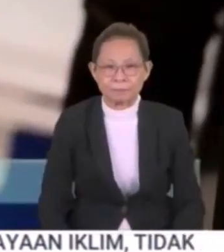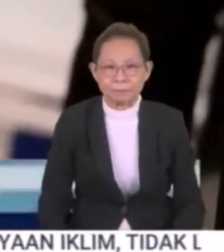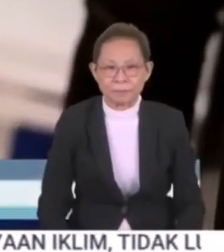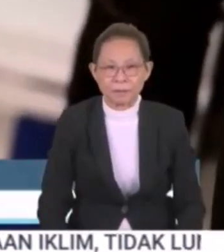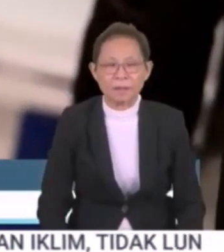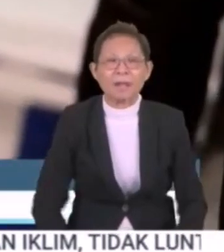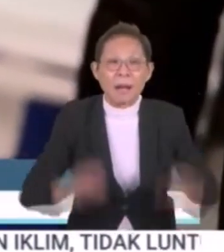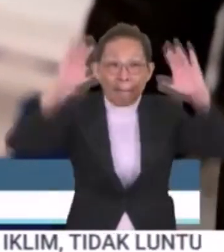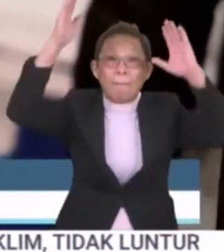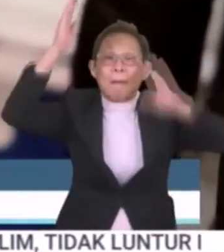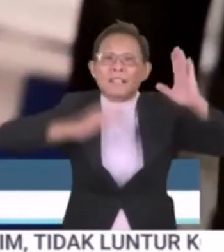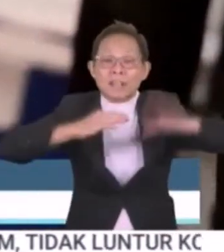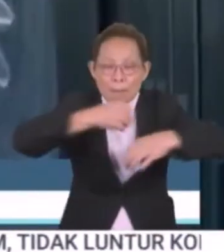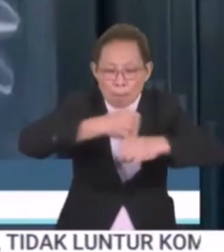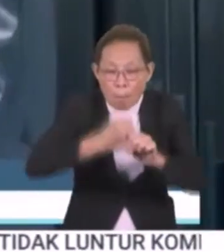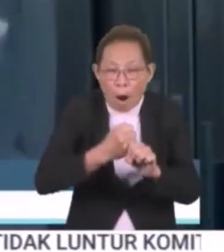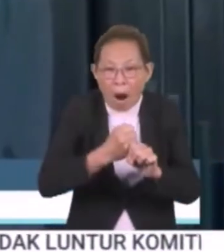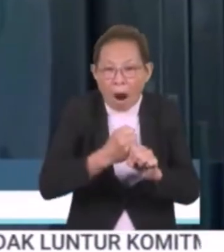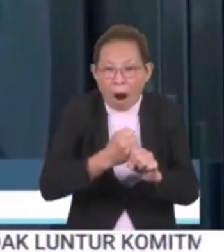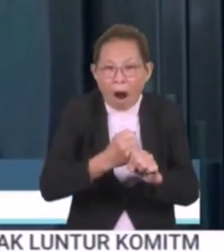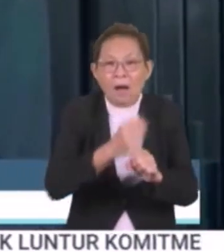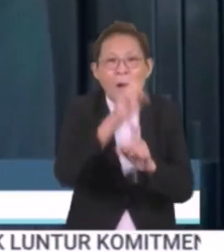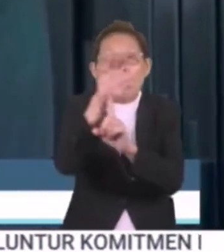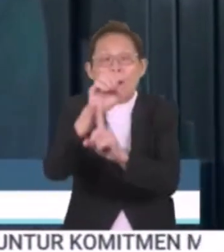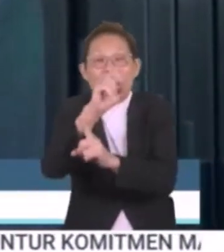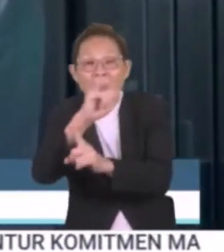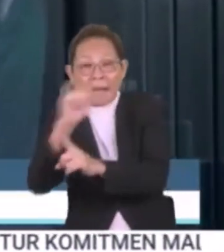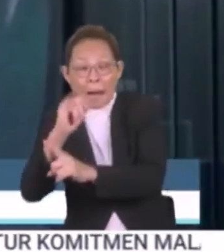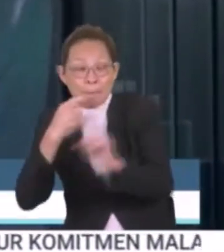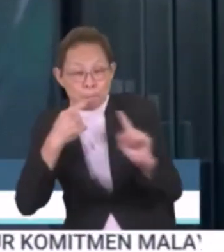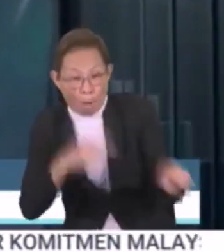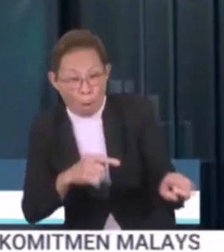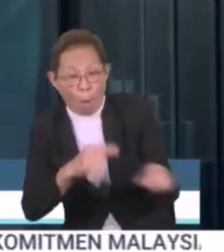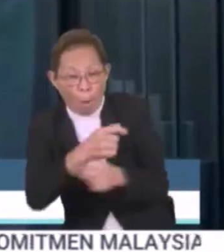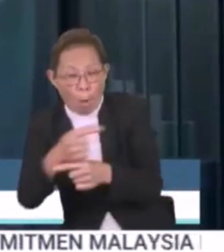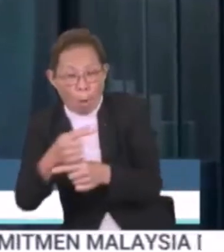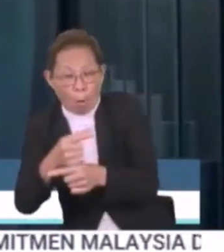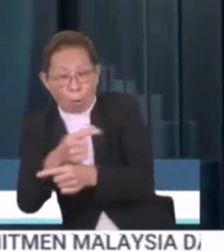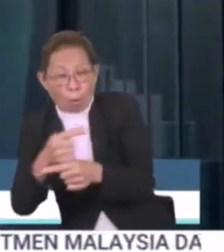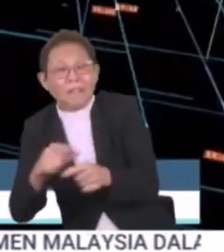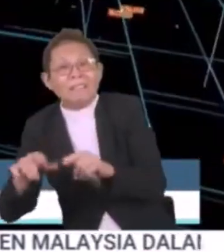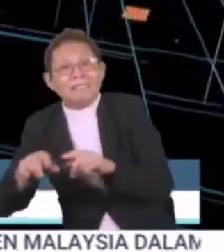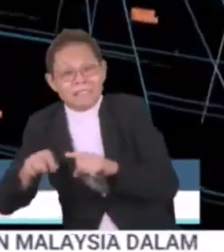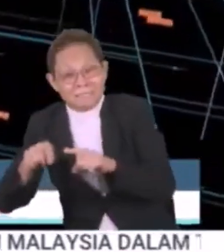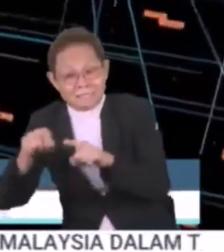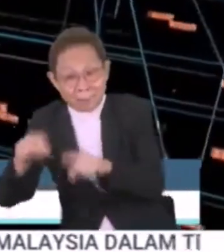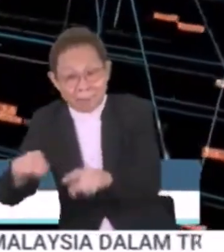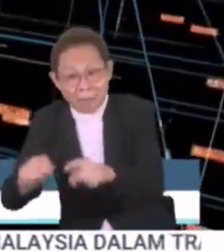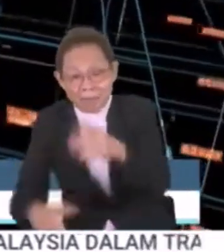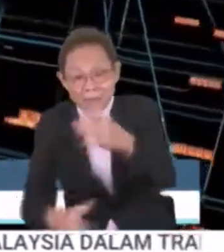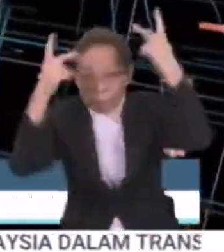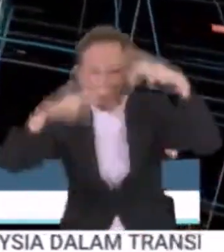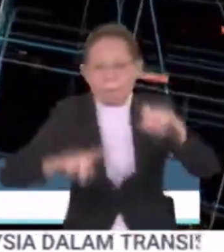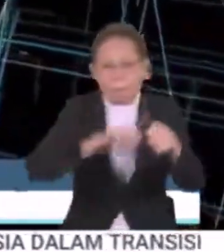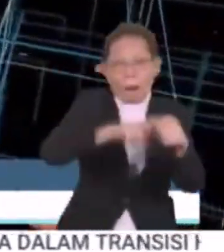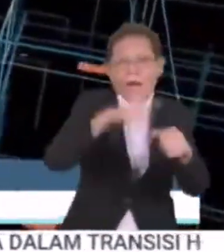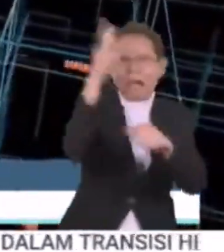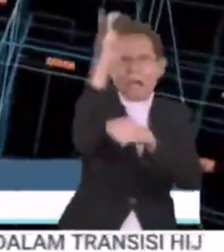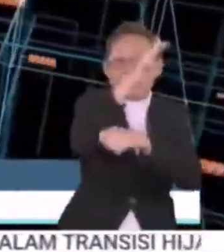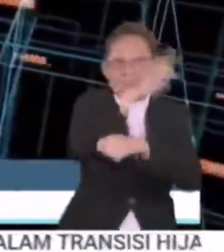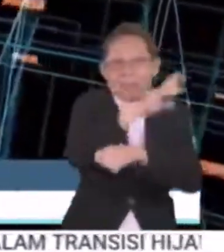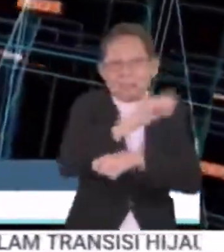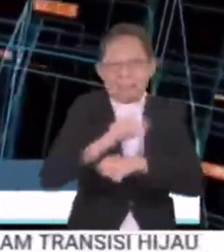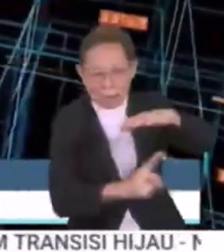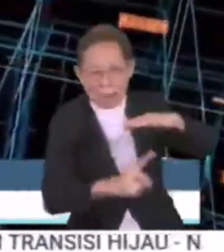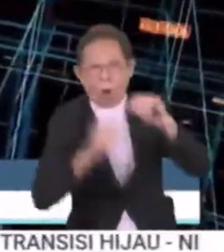Sementara itu, langkah Malaysia bina infrastruktur AI dapat reaksi positif Google. Seiring usaha itu, Naib Presiden Hal Ehwal